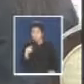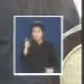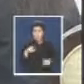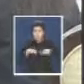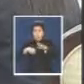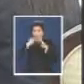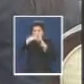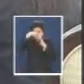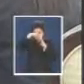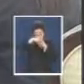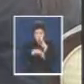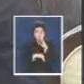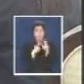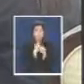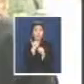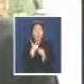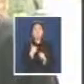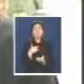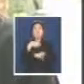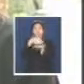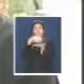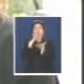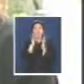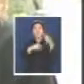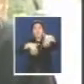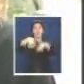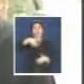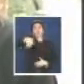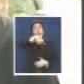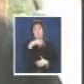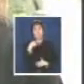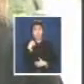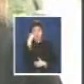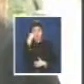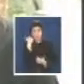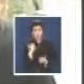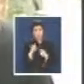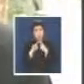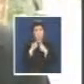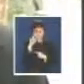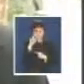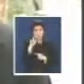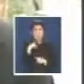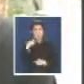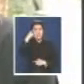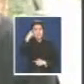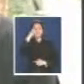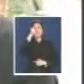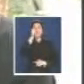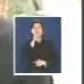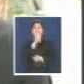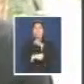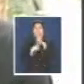ดการให้ดีที่สุดก็กลับเรียนพี่น้องประชาชนว่าอย่างน้อย อันที่หนึ่งก็คือดีกว่าที่เป็นอยู่ท่วม